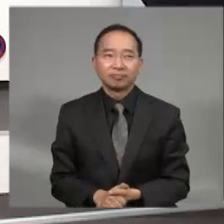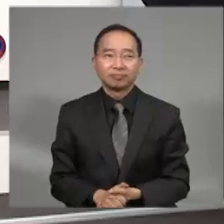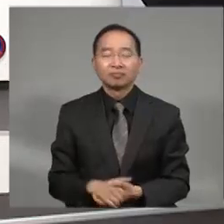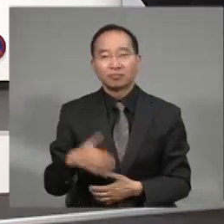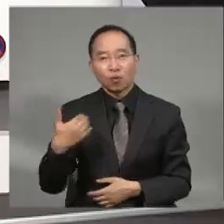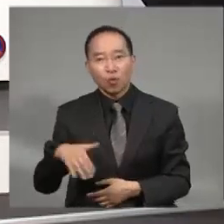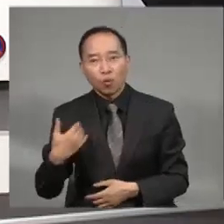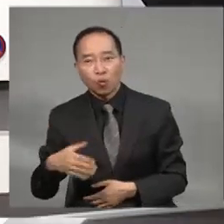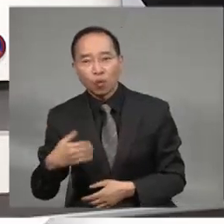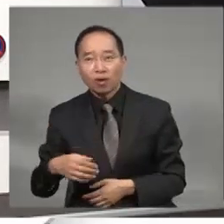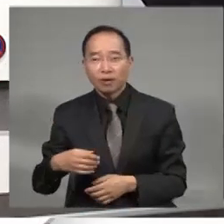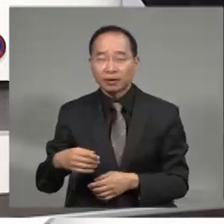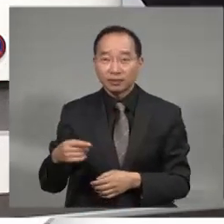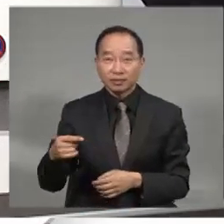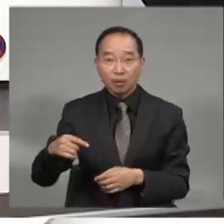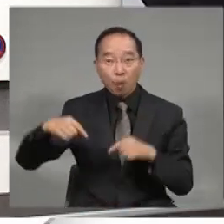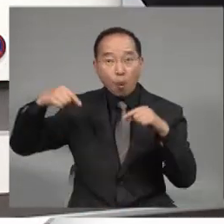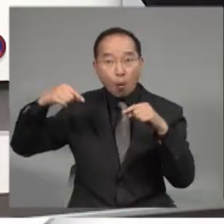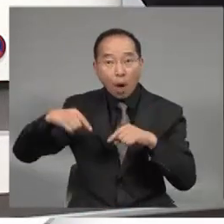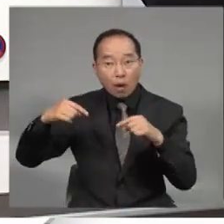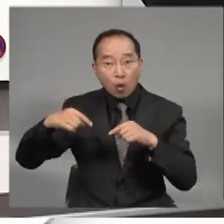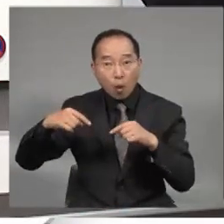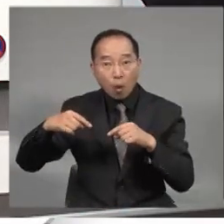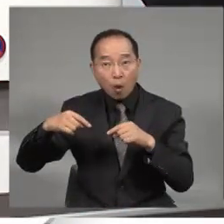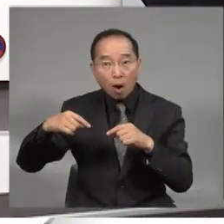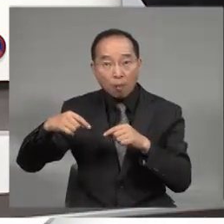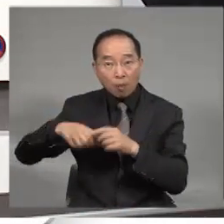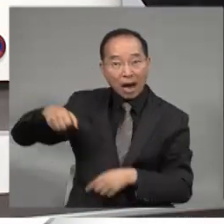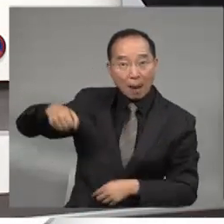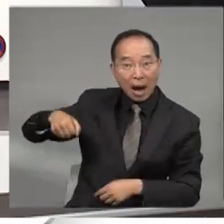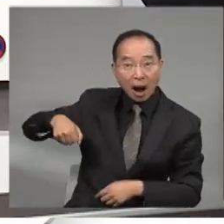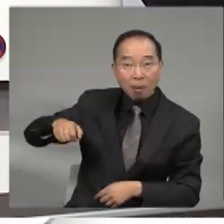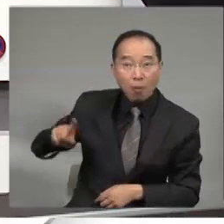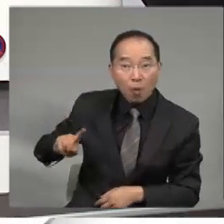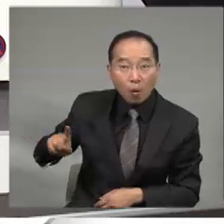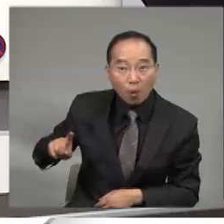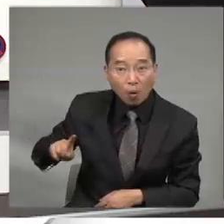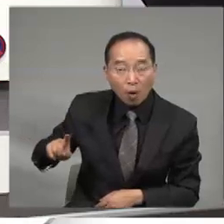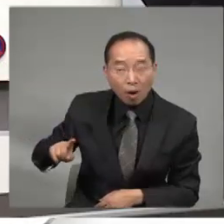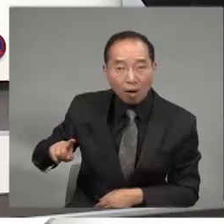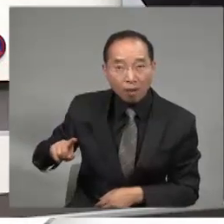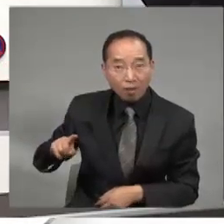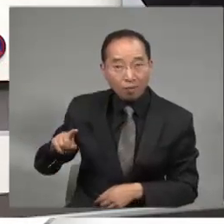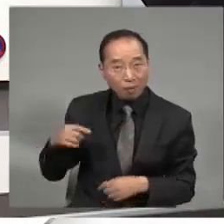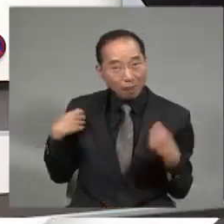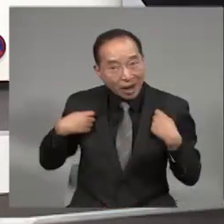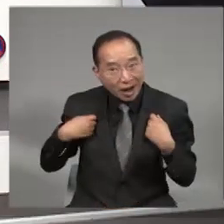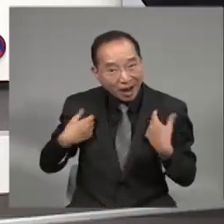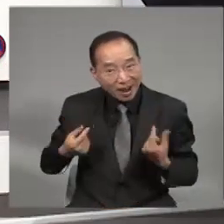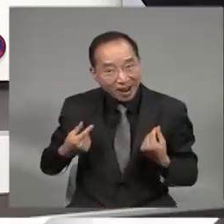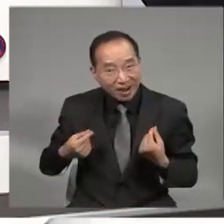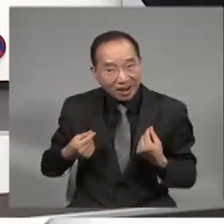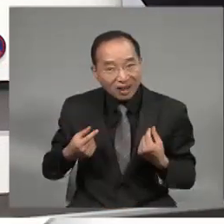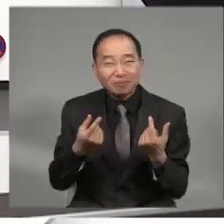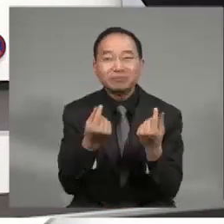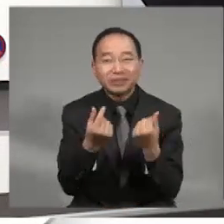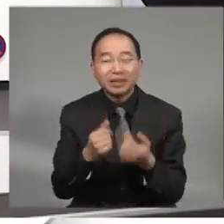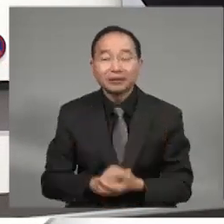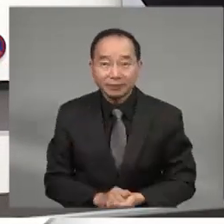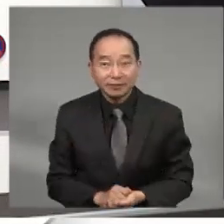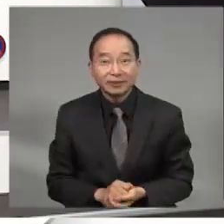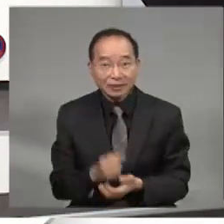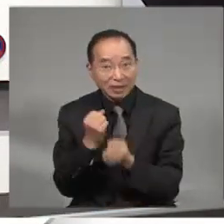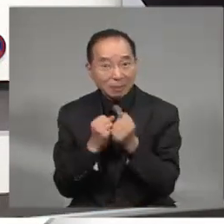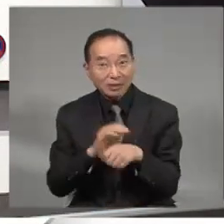것 같아요. 배낭에 메고 오는 건가요? 그렇게 생각하셔도 될 것 같아요. 그렇게 비슷하게 생각하면 되나요? 예. 알겠습니다. 설명을 제가 잘한 거죠, 선관님?